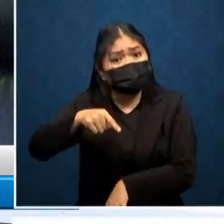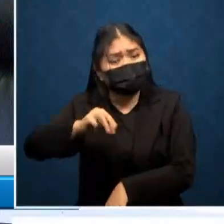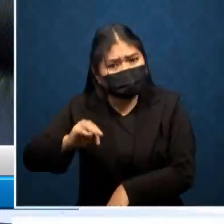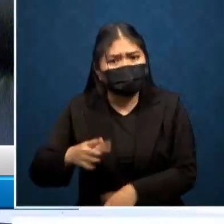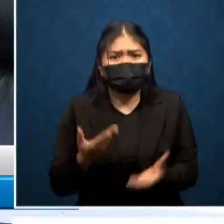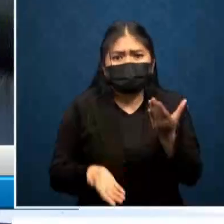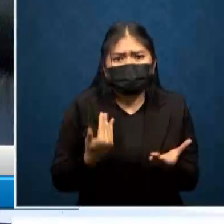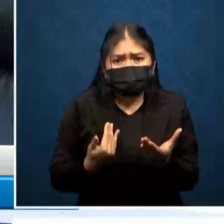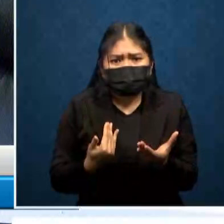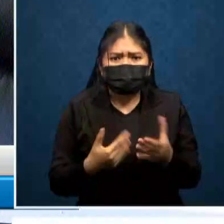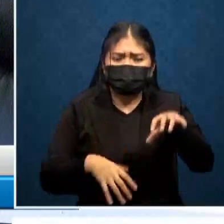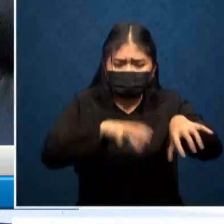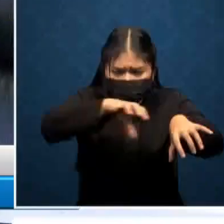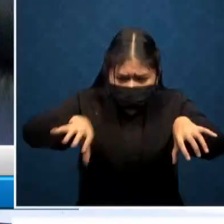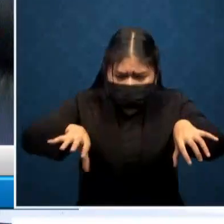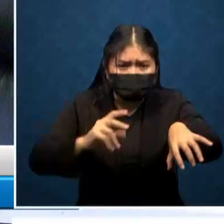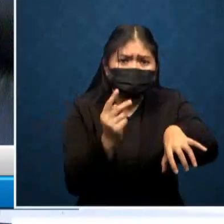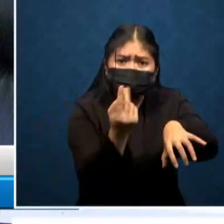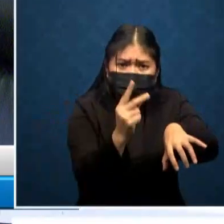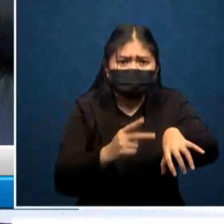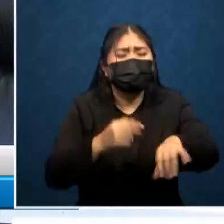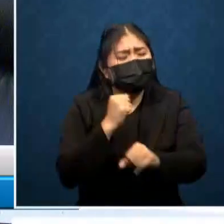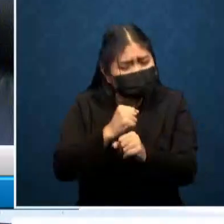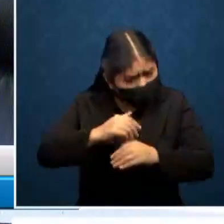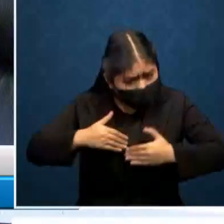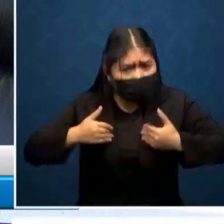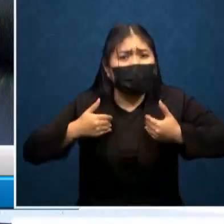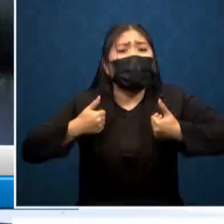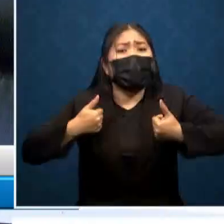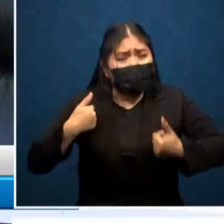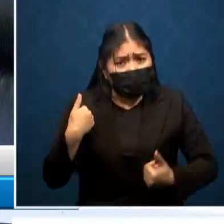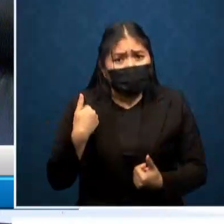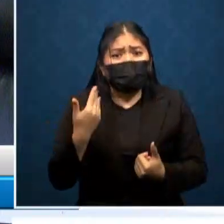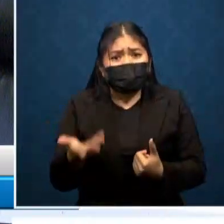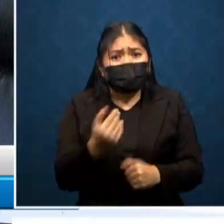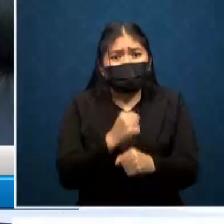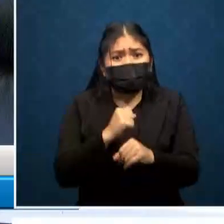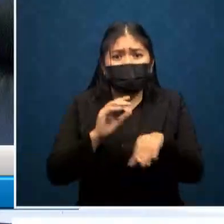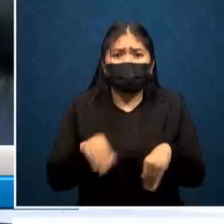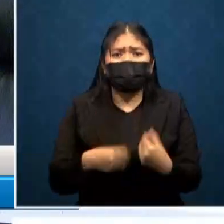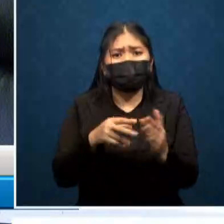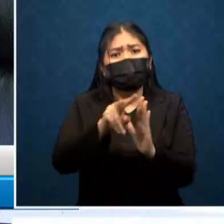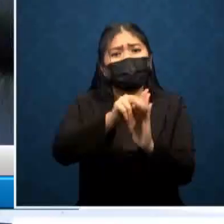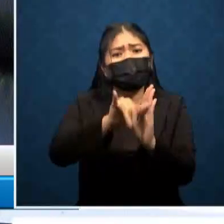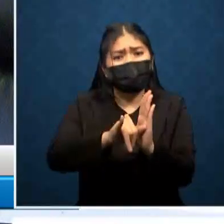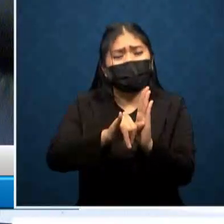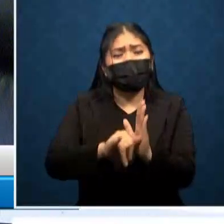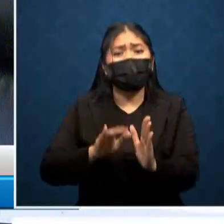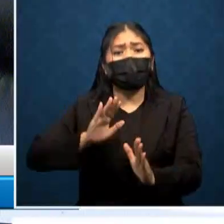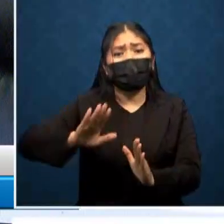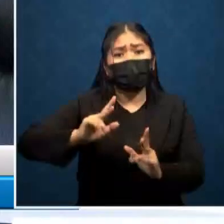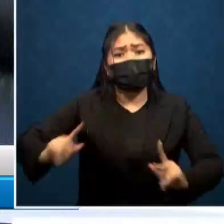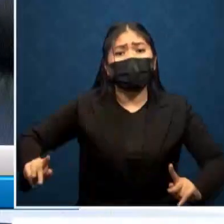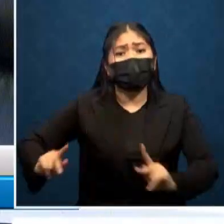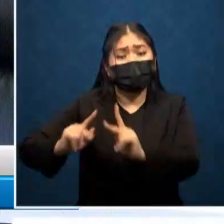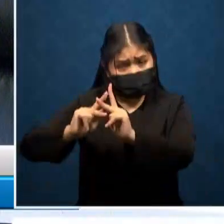นที่ทั้งประถมและมัธยมเขาทำงานอย่างมีความสุขมากครับนะเขาทำงานนะเพื่อสนองนโยบายของกระทรวงรัฐมน